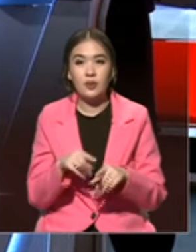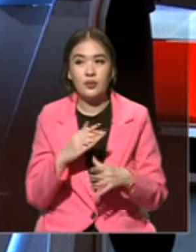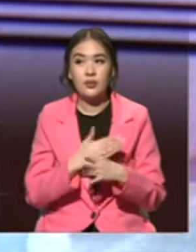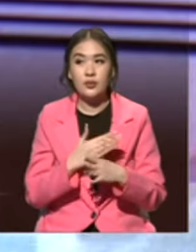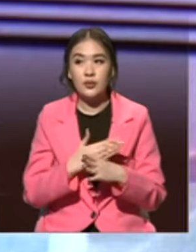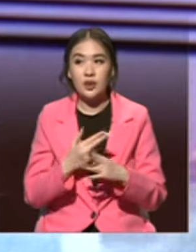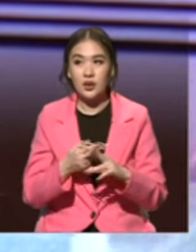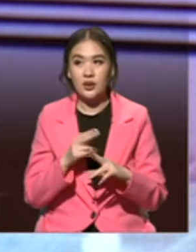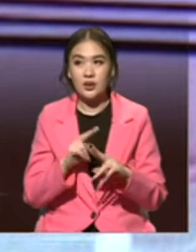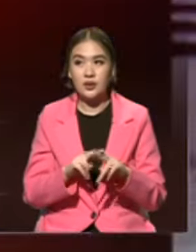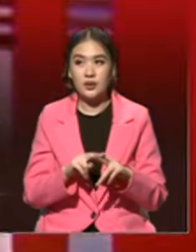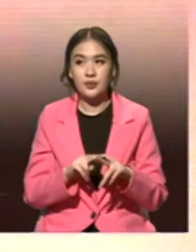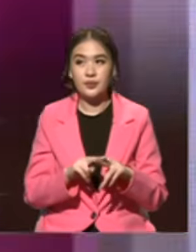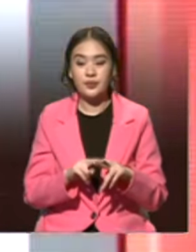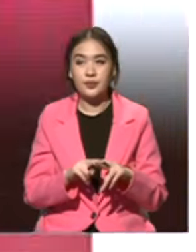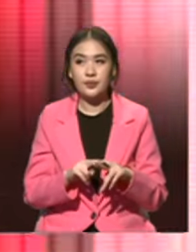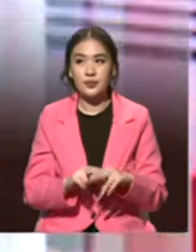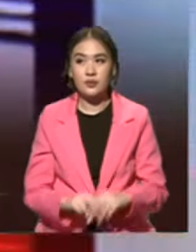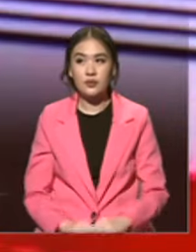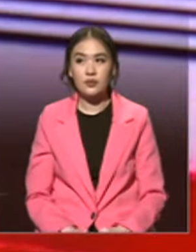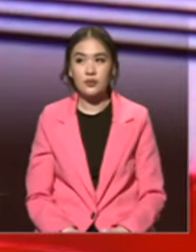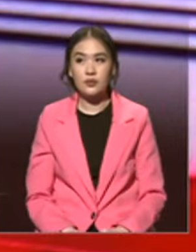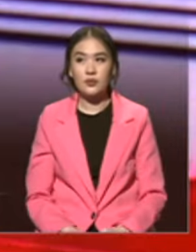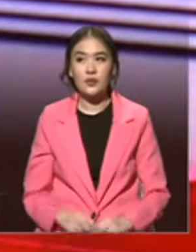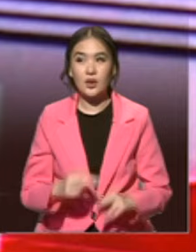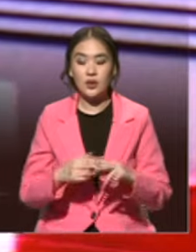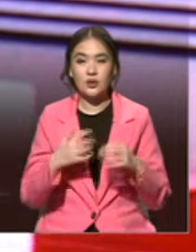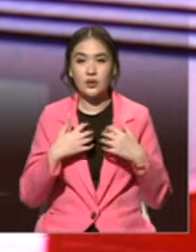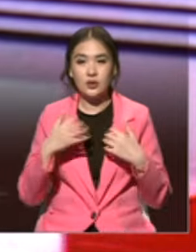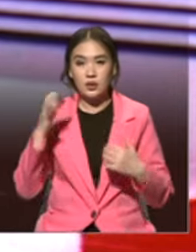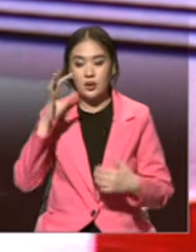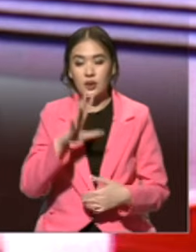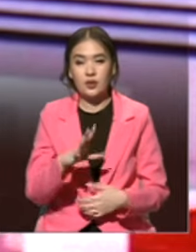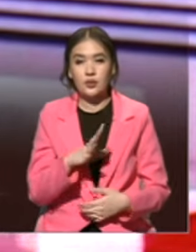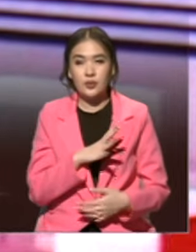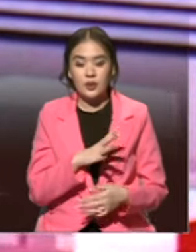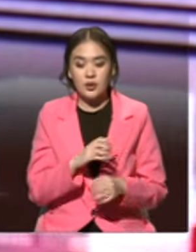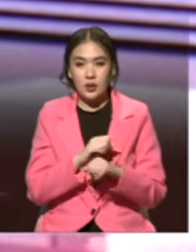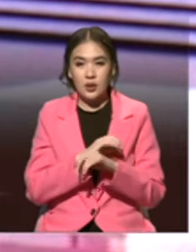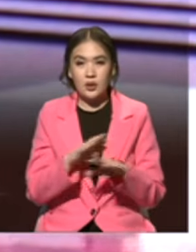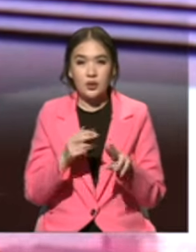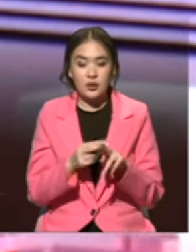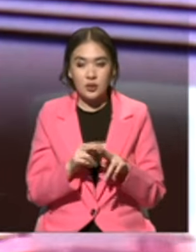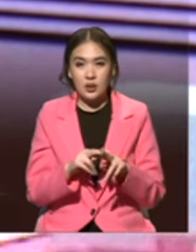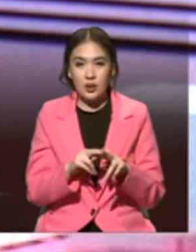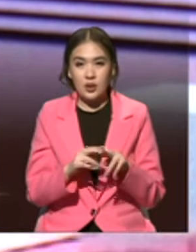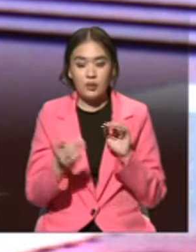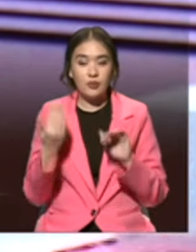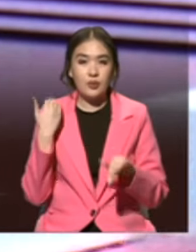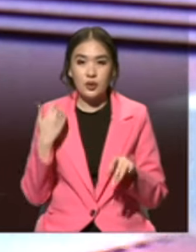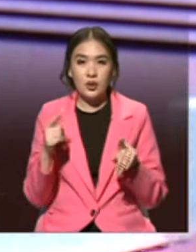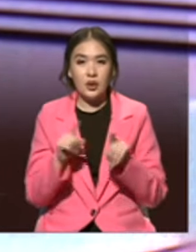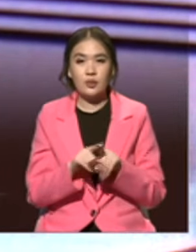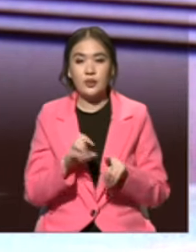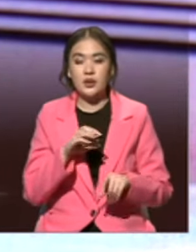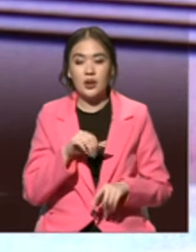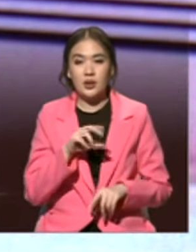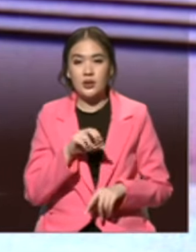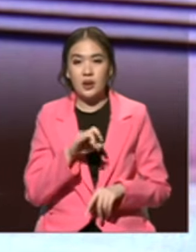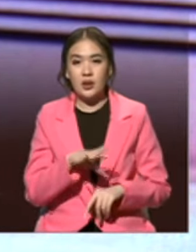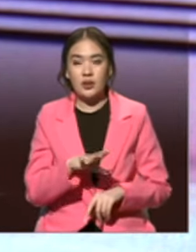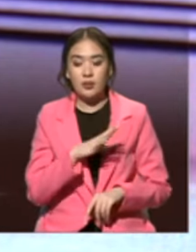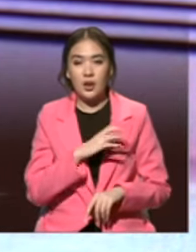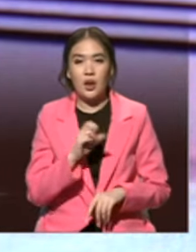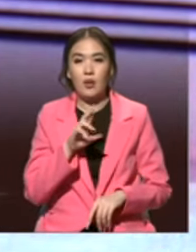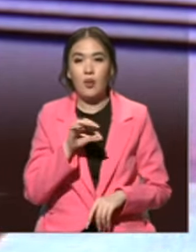жер шаппаймыз. Анау малдың жайылымын шабамыз да, анау жайылатын жерін шаппау керек қой. Бұрын сондай стандарттар болатын. Ерекең мына